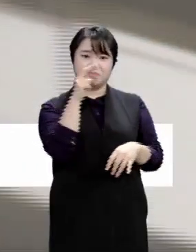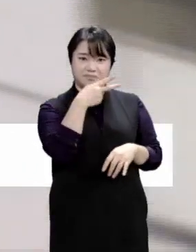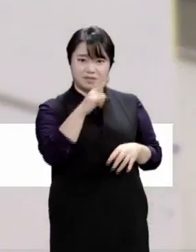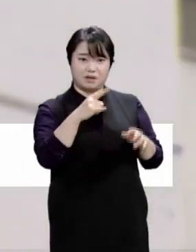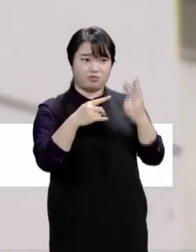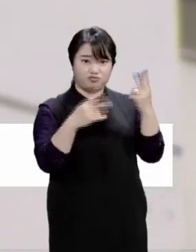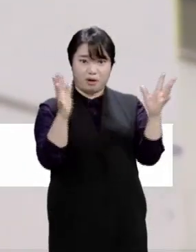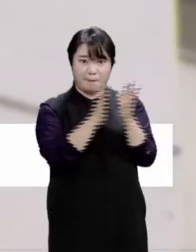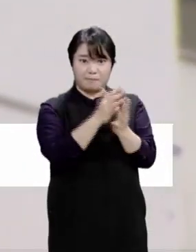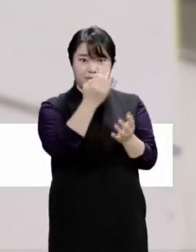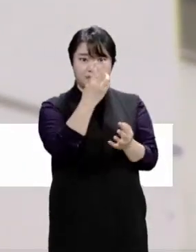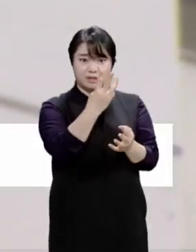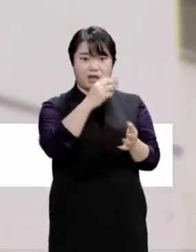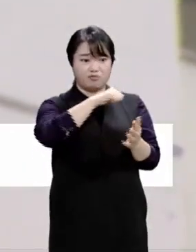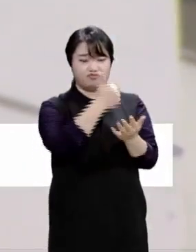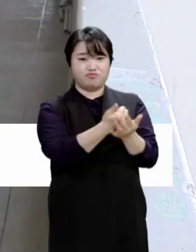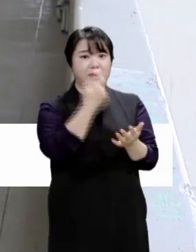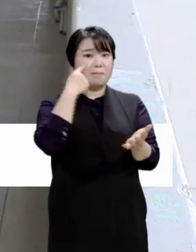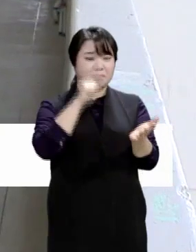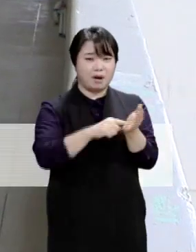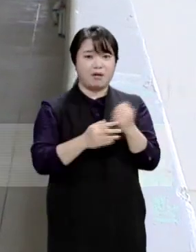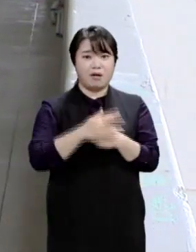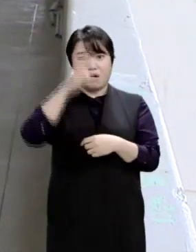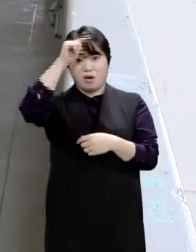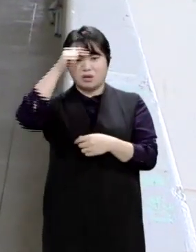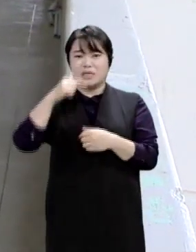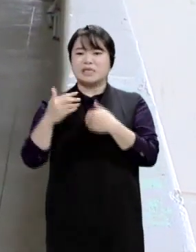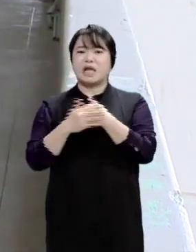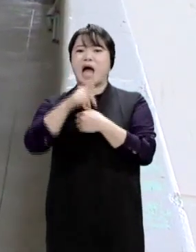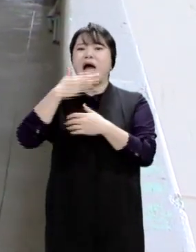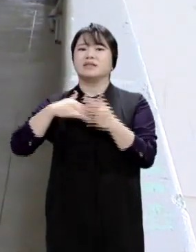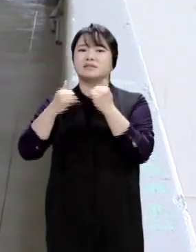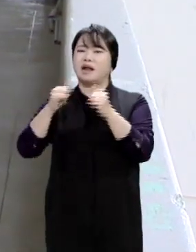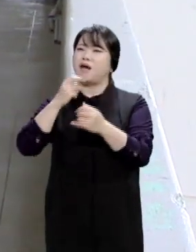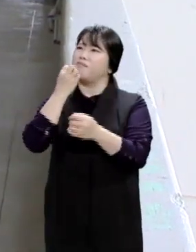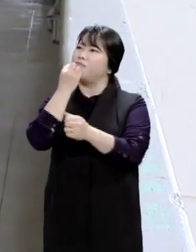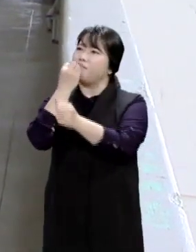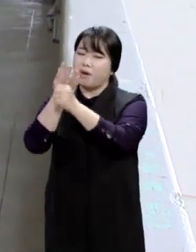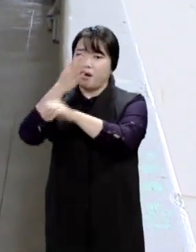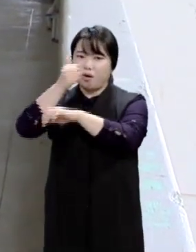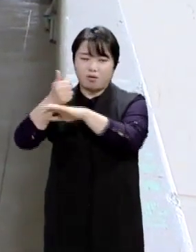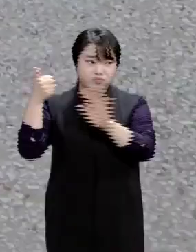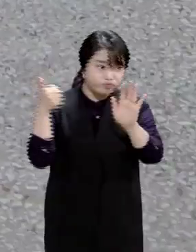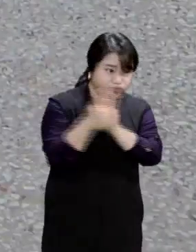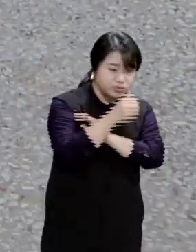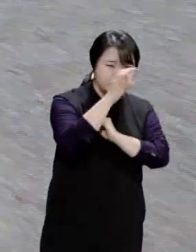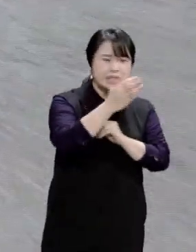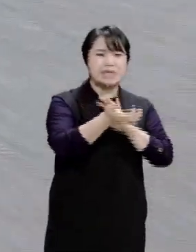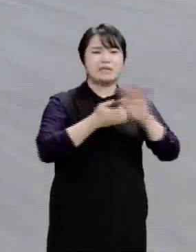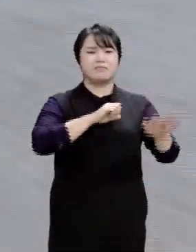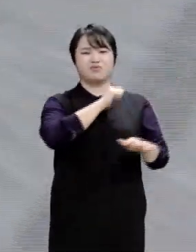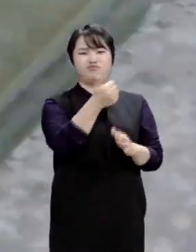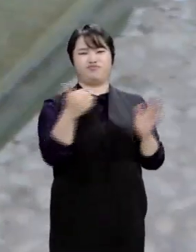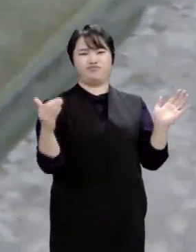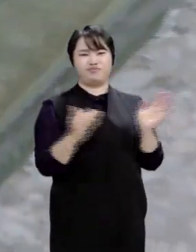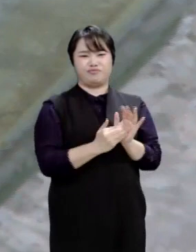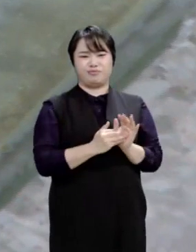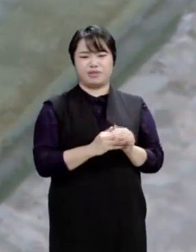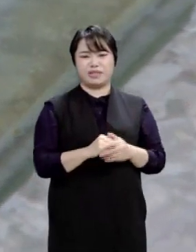발견됐습니다. 경찰은 친구와 연락이 안 된다는 지인의 신고를 받고 출동했지만 새 모녀는 이미 숨진